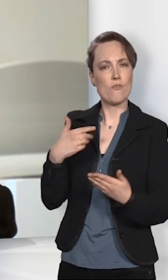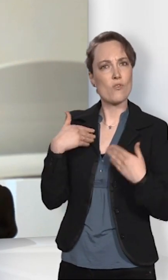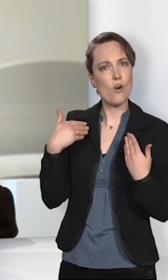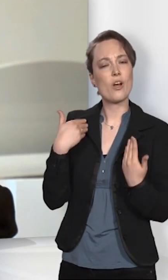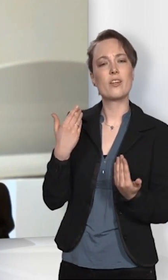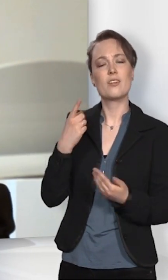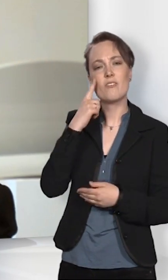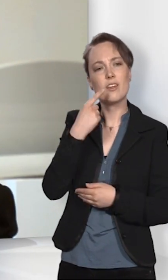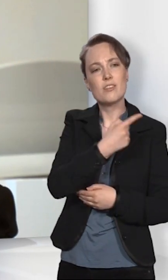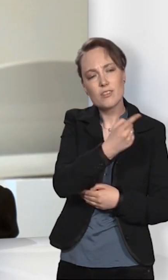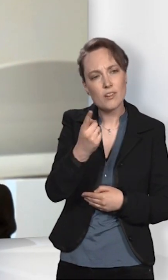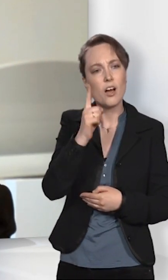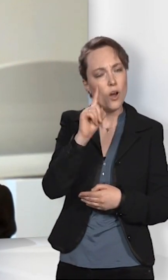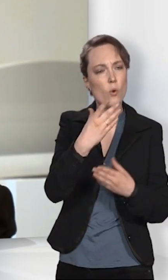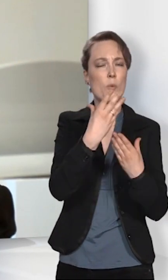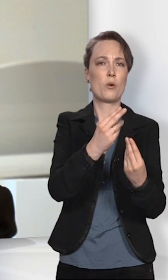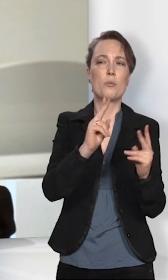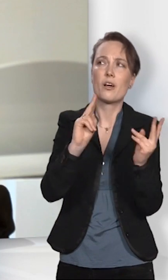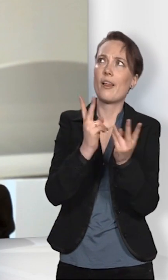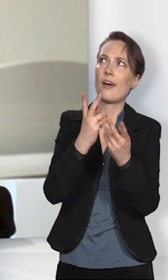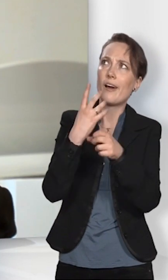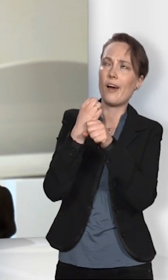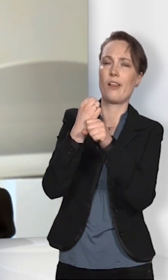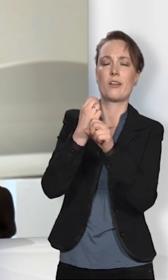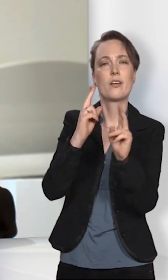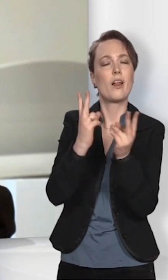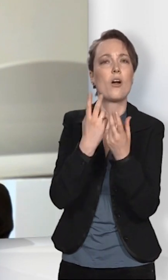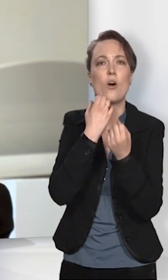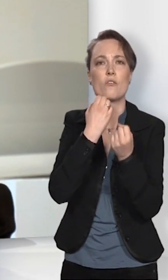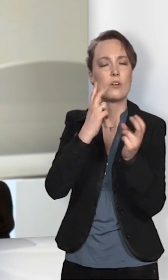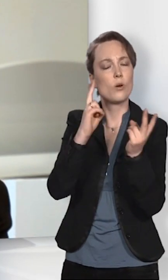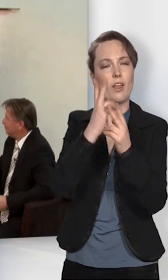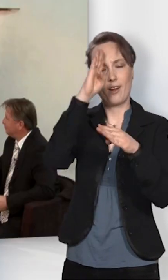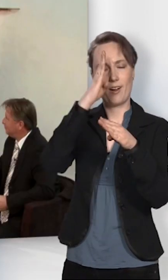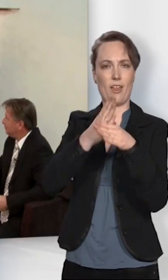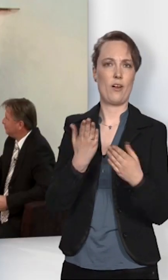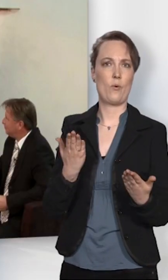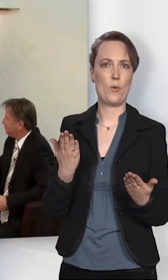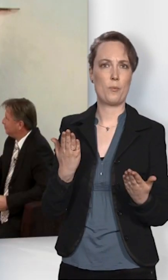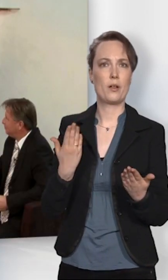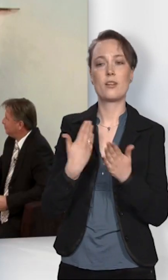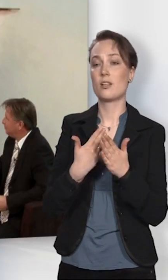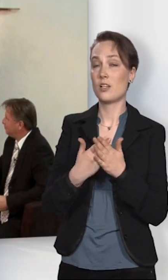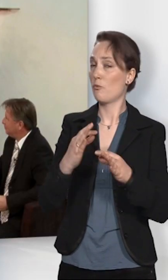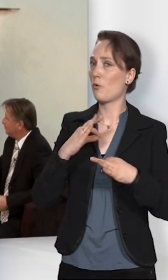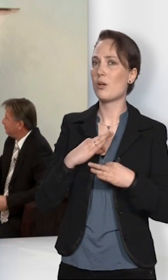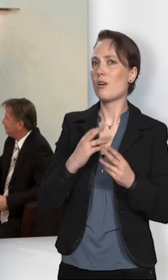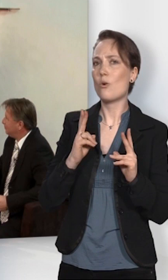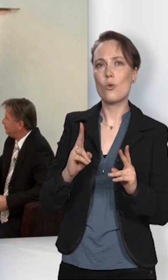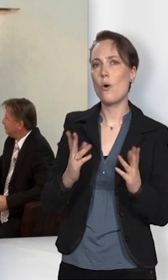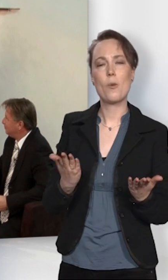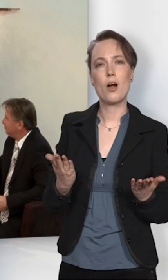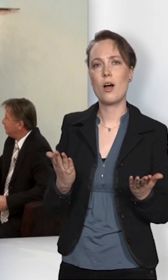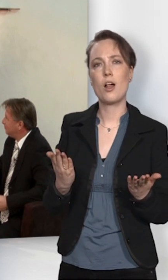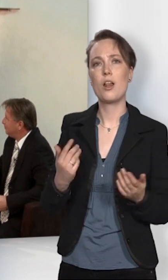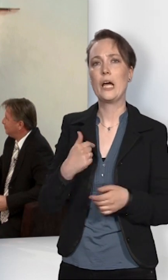ihr den gleichen Halt, die gleiche Hoffnung, den gleichen Glauben finden könntet. Und insofern ist das für mich völlig normal,